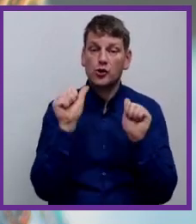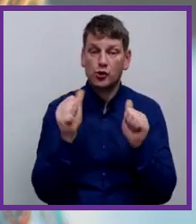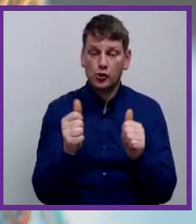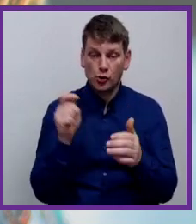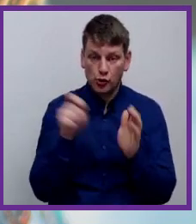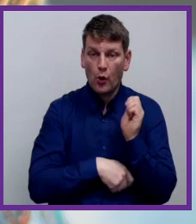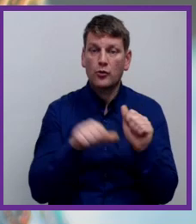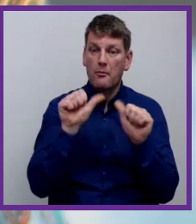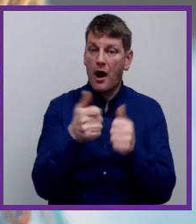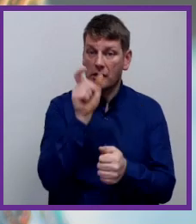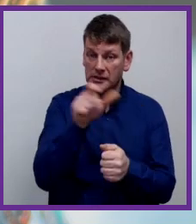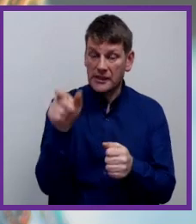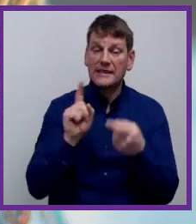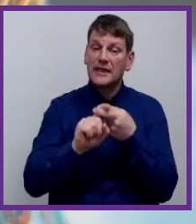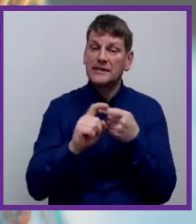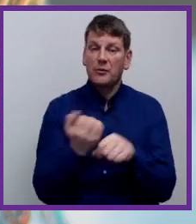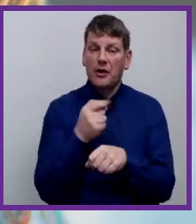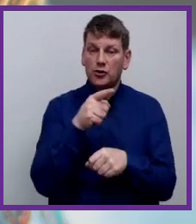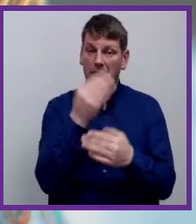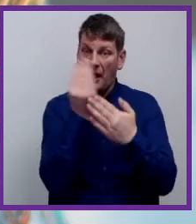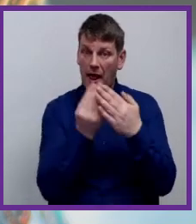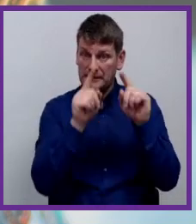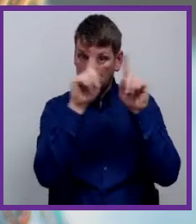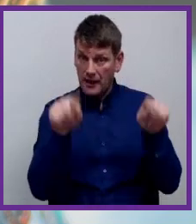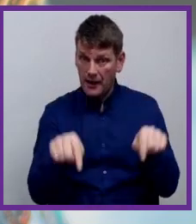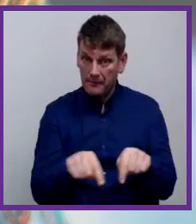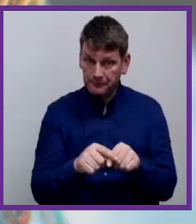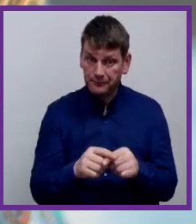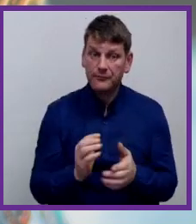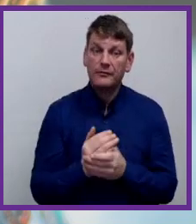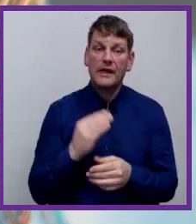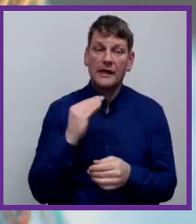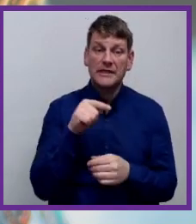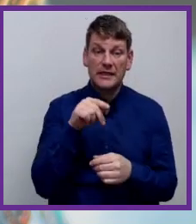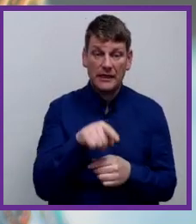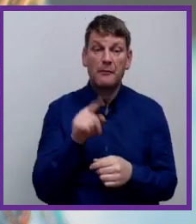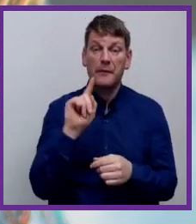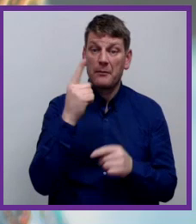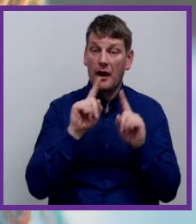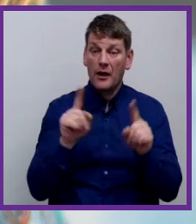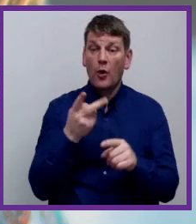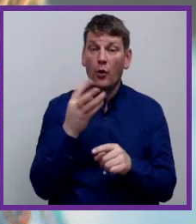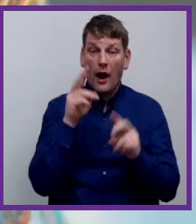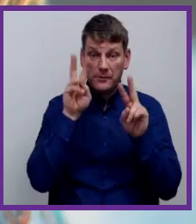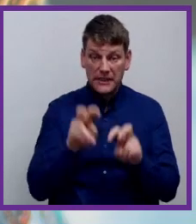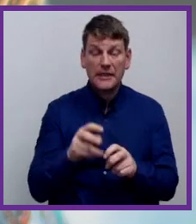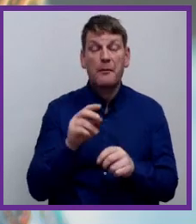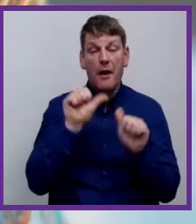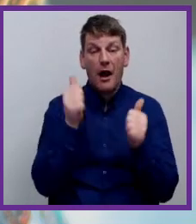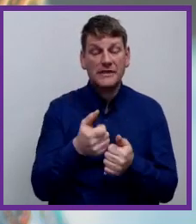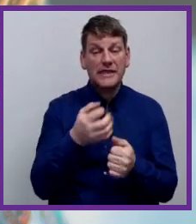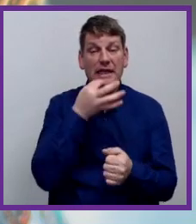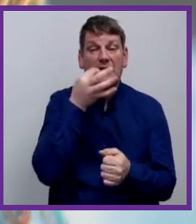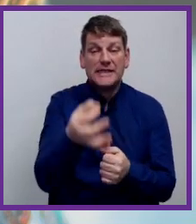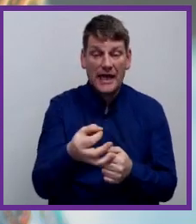māksliniekiem saistībā ar šīm gleznām. ECT šajā pirmajā lietā, kurā apskatīta mākslinieckās izteiksmes